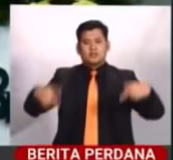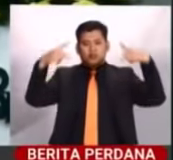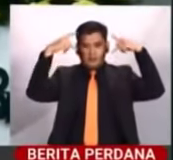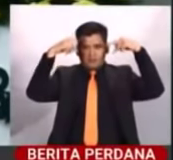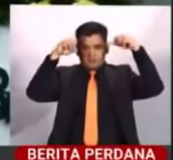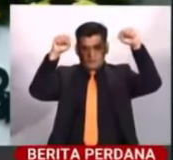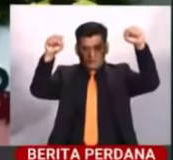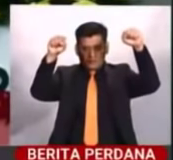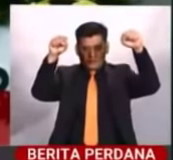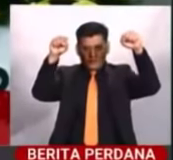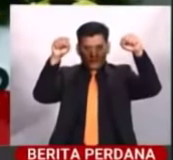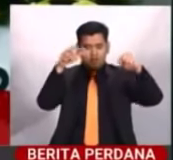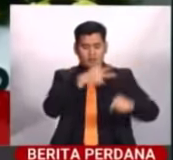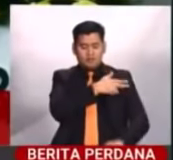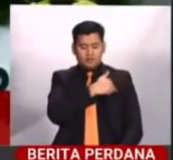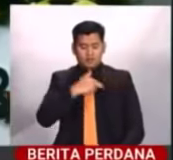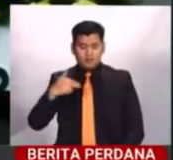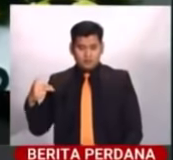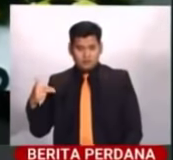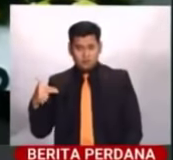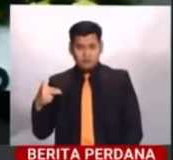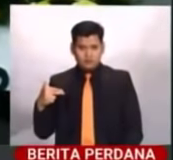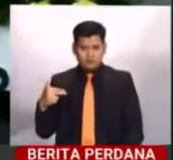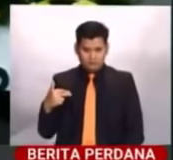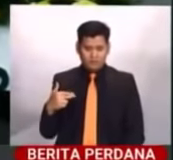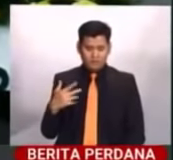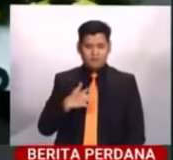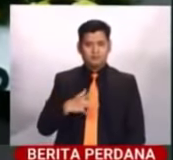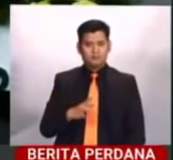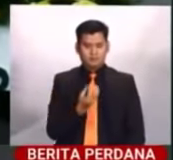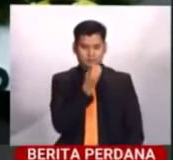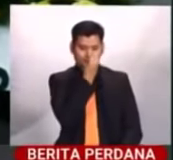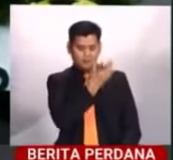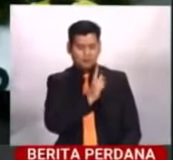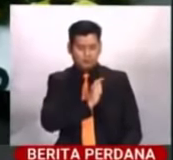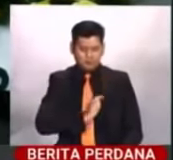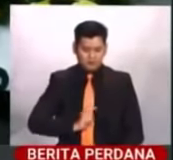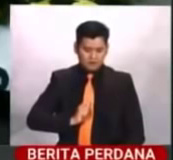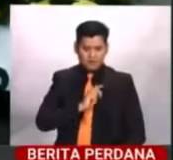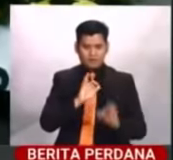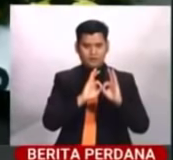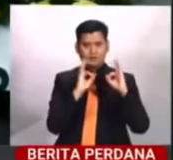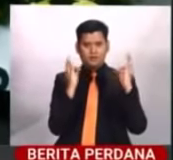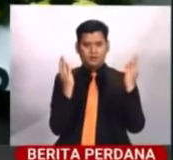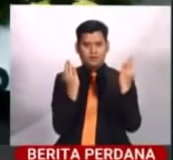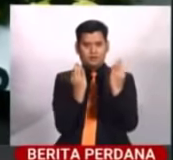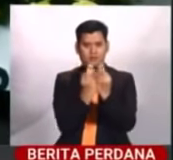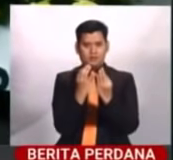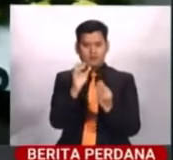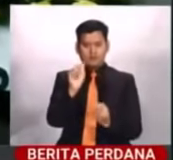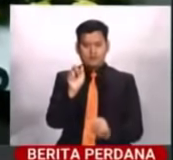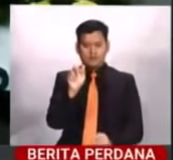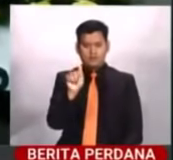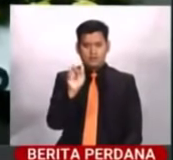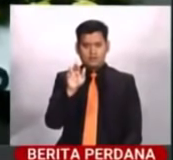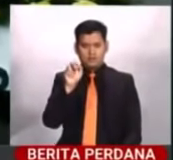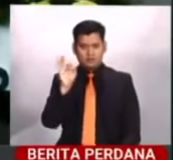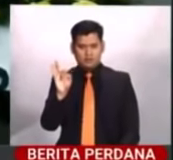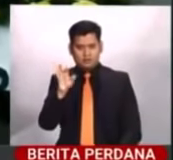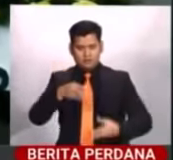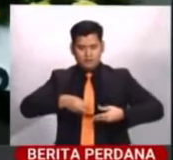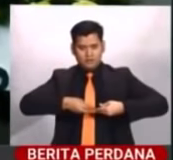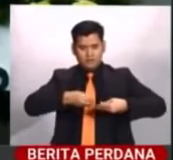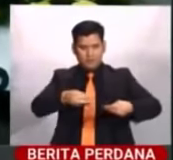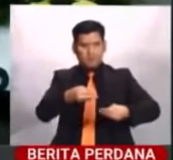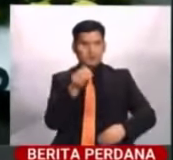Joko Widodo merakamkan takziah kepada keluarga Allahyarham Ashraf Sinclair. Mengikut laporan Kompas.com, Jokowi mengirimkan